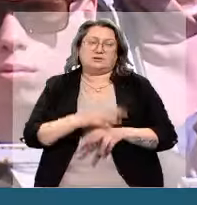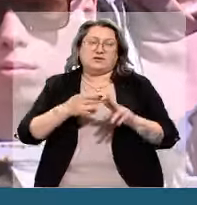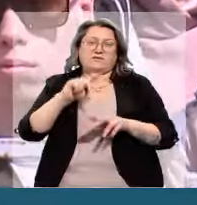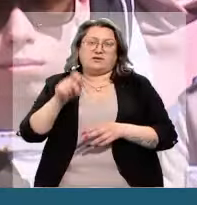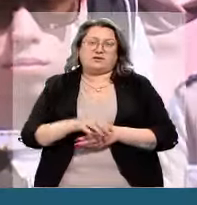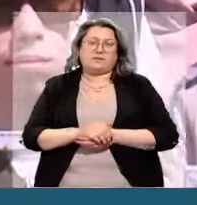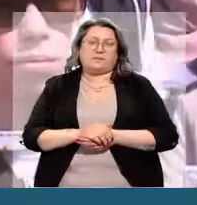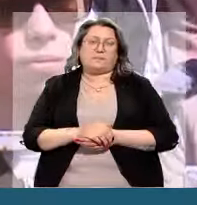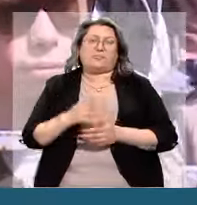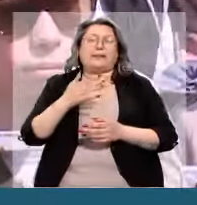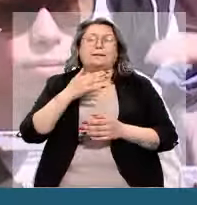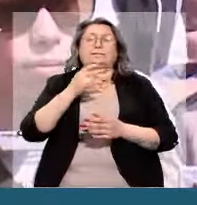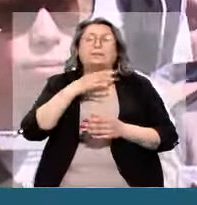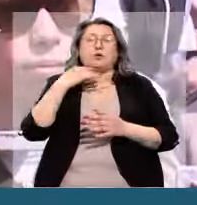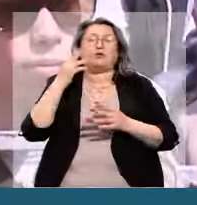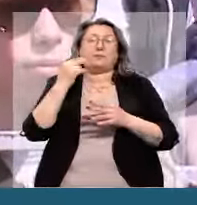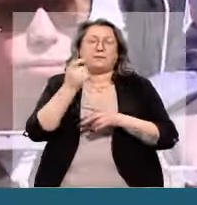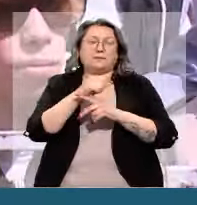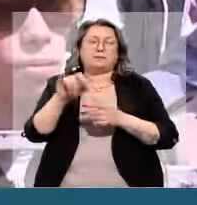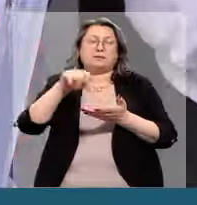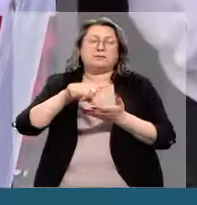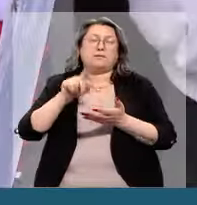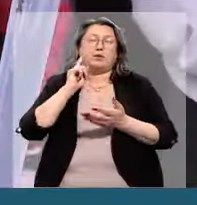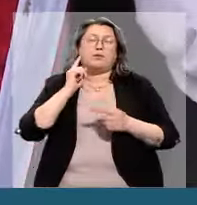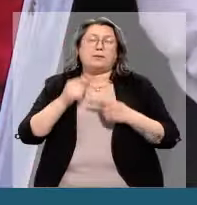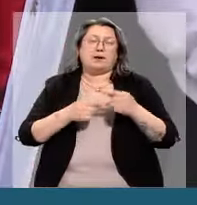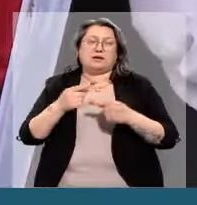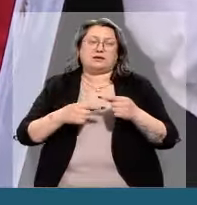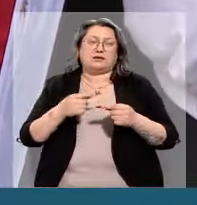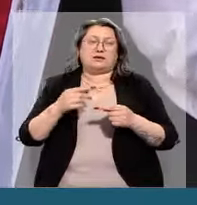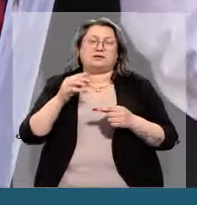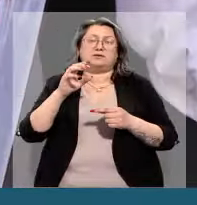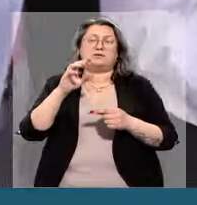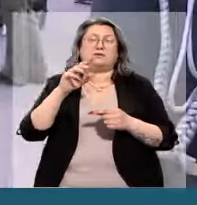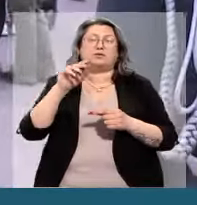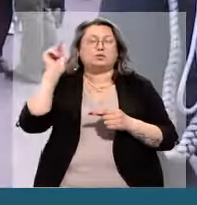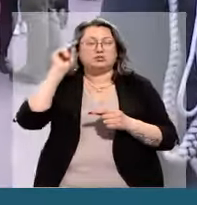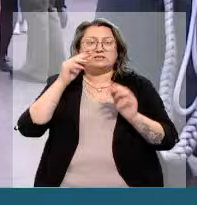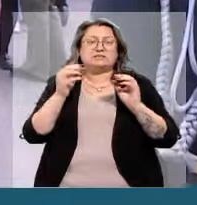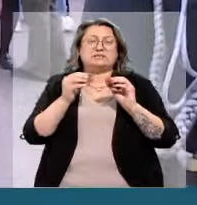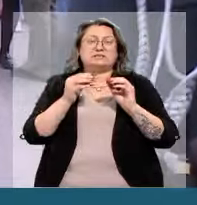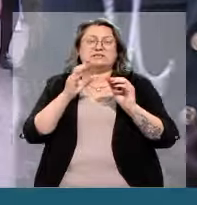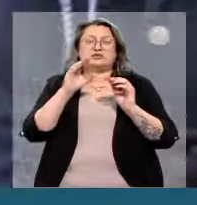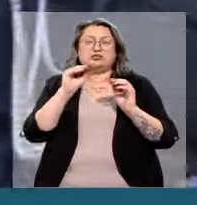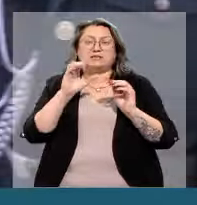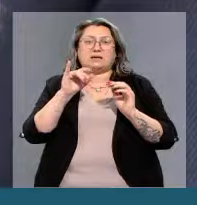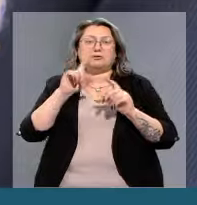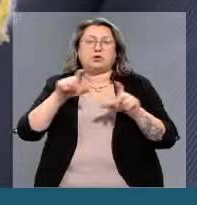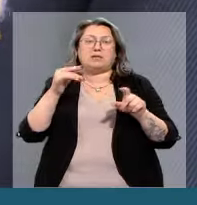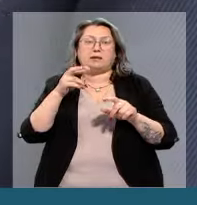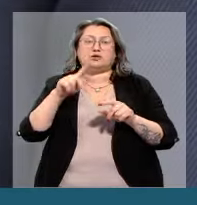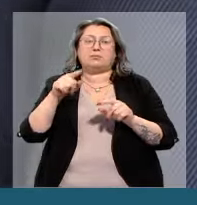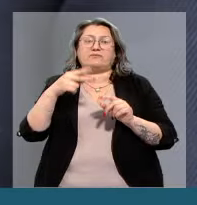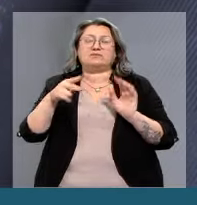войне. Немало сегодня в Парке Победы представителей молодого поколения. Шынгыз Саруабек, ученик класса Жассарбас школы-гимназии